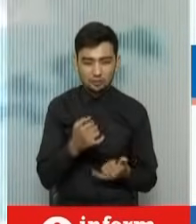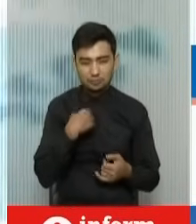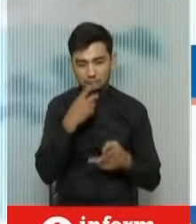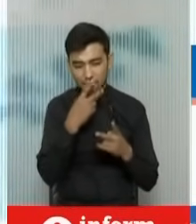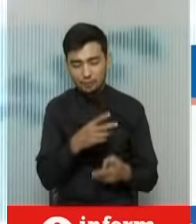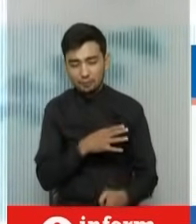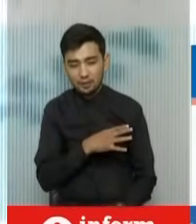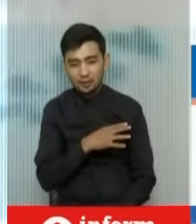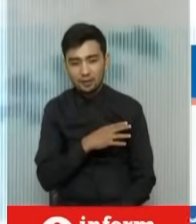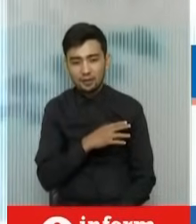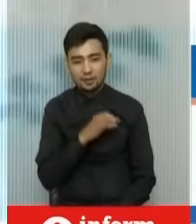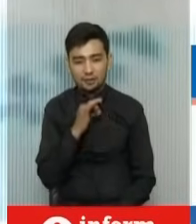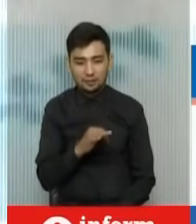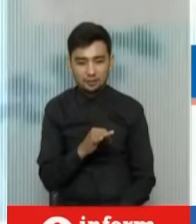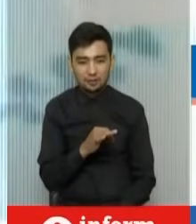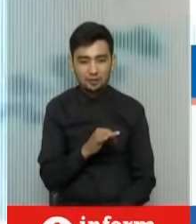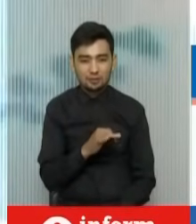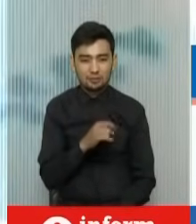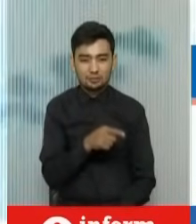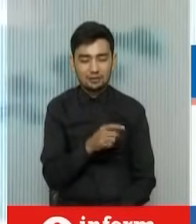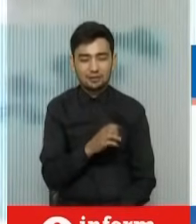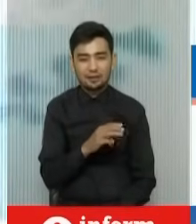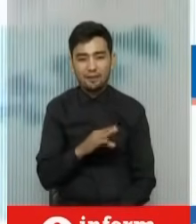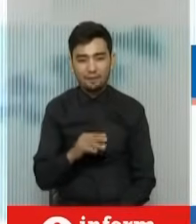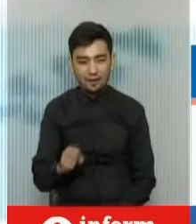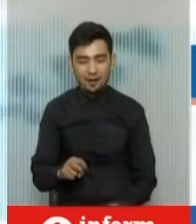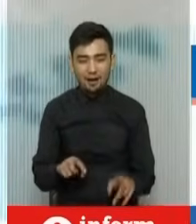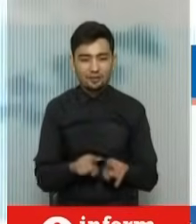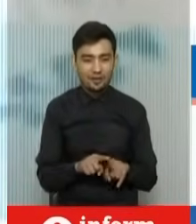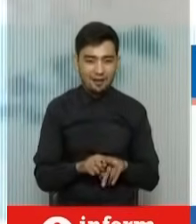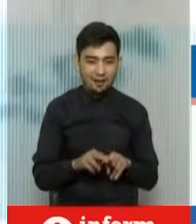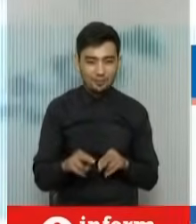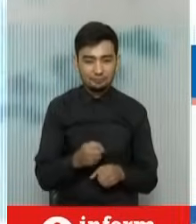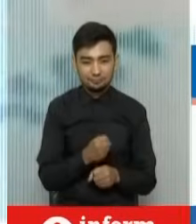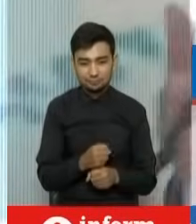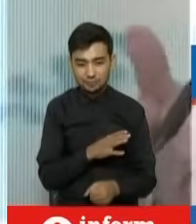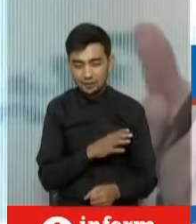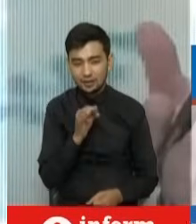посмотрели, несмотря на то, что эту ставку сделали одинаковую, количество транспортных средств